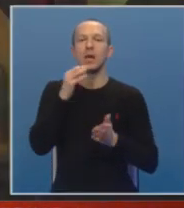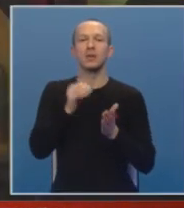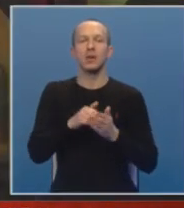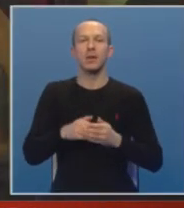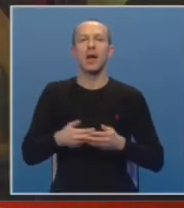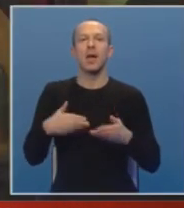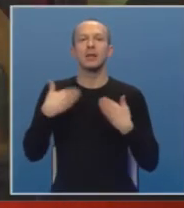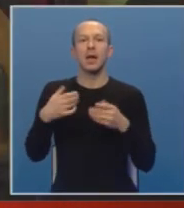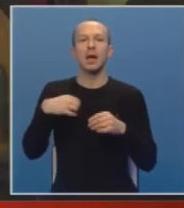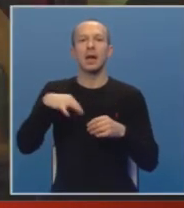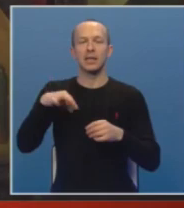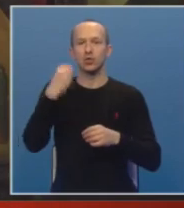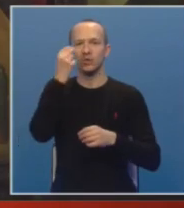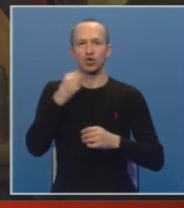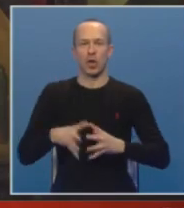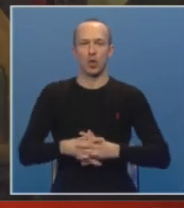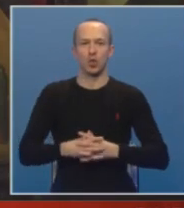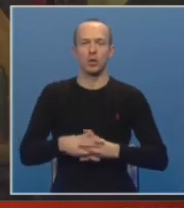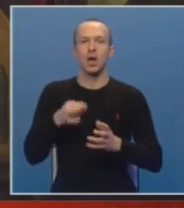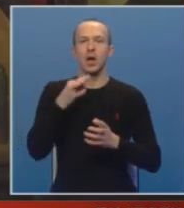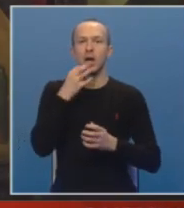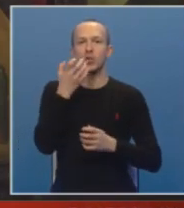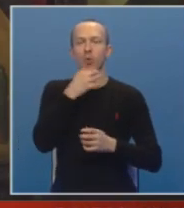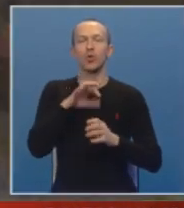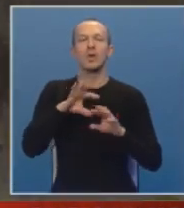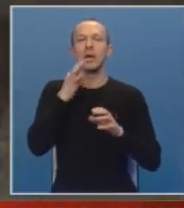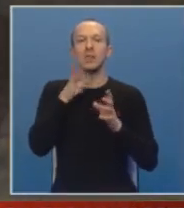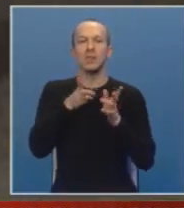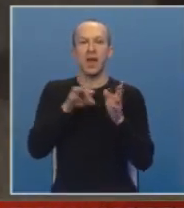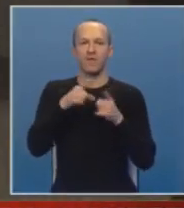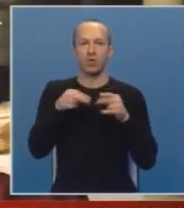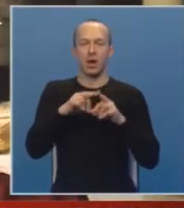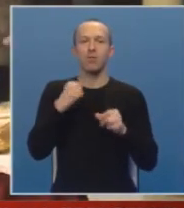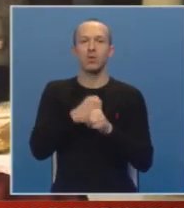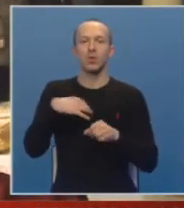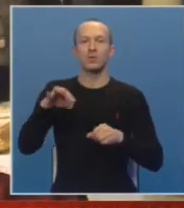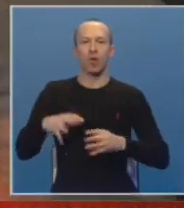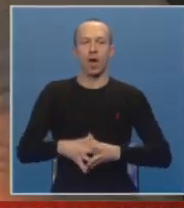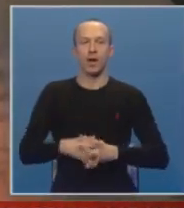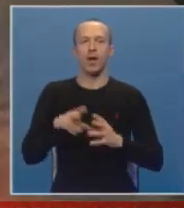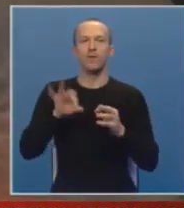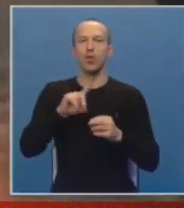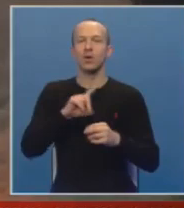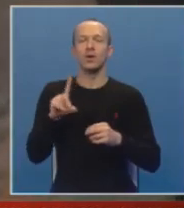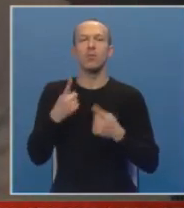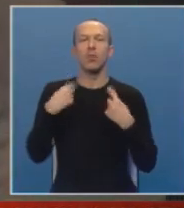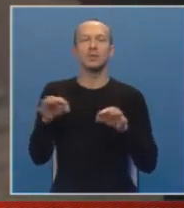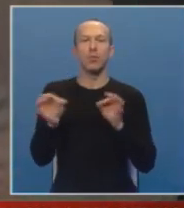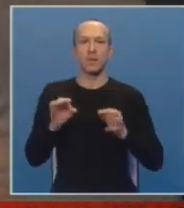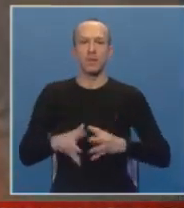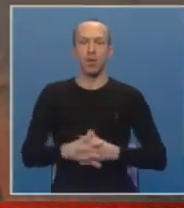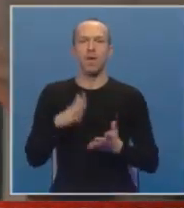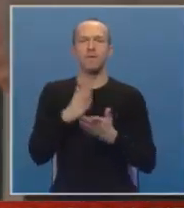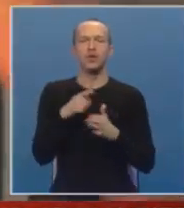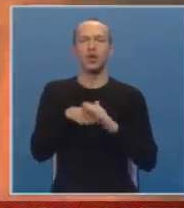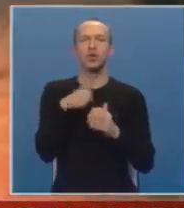da doda kadioncu svešniku, kad toplotu, kada naforu. Za posao zvonara Vojo se nije posebno pripremao, već